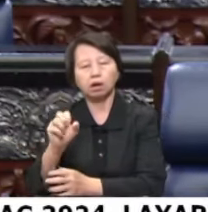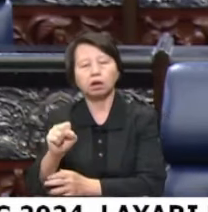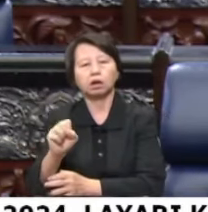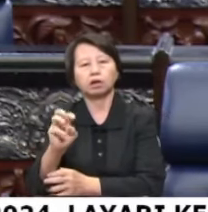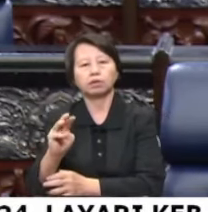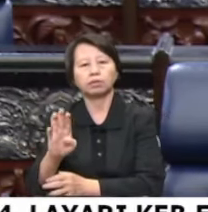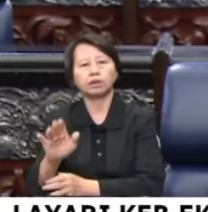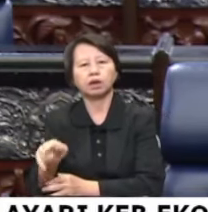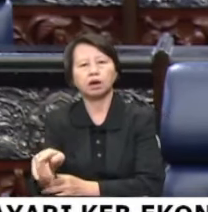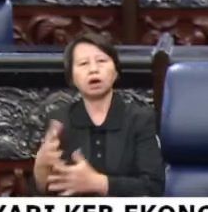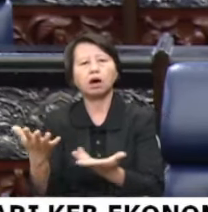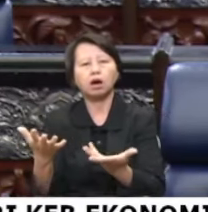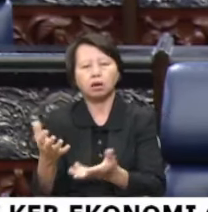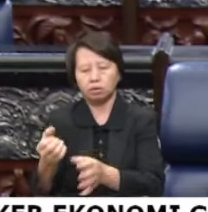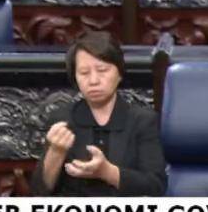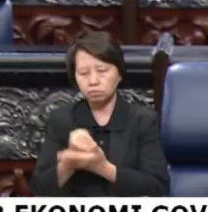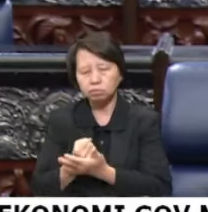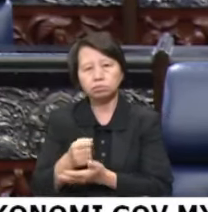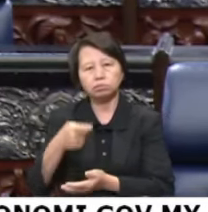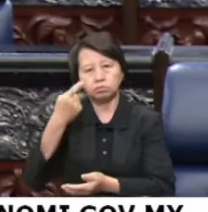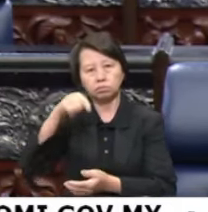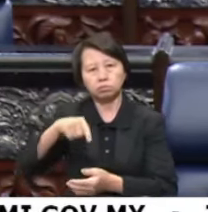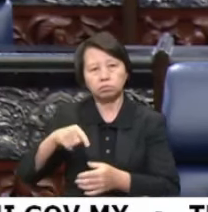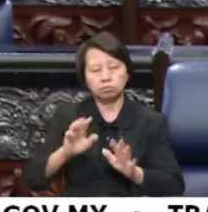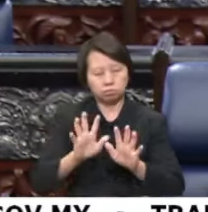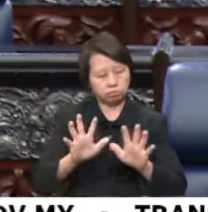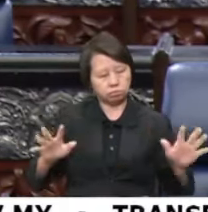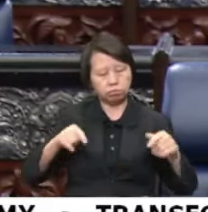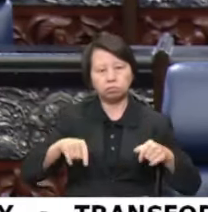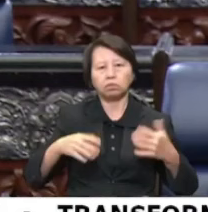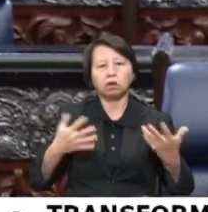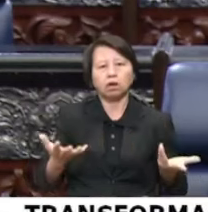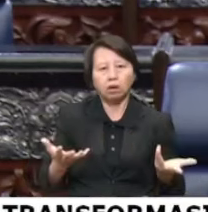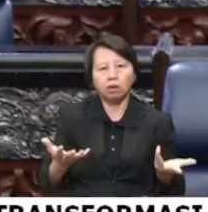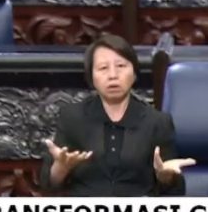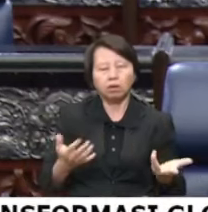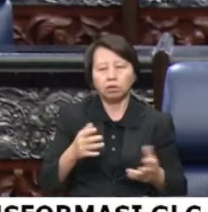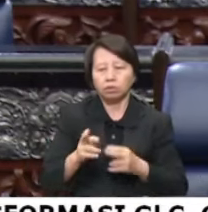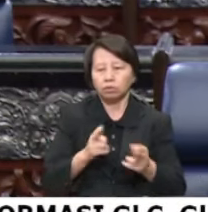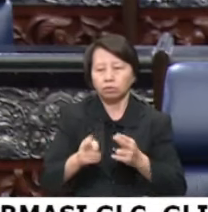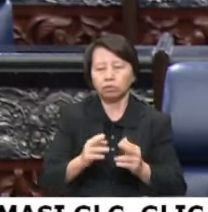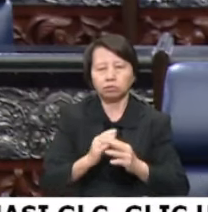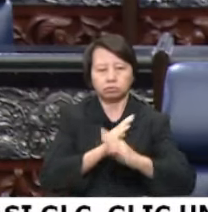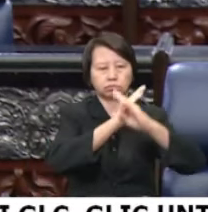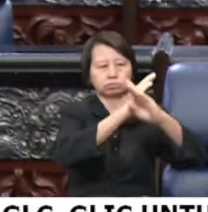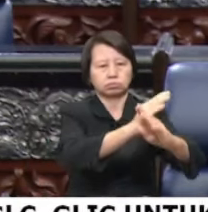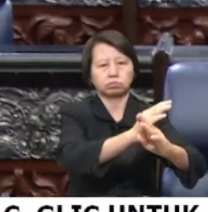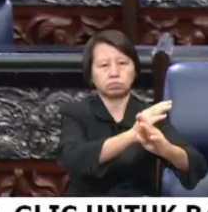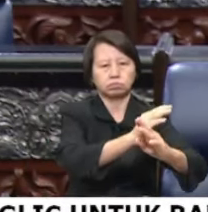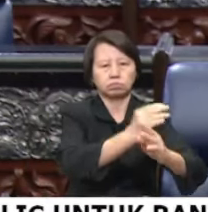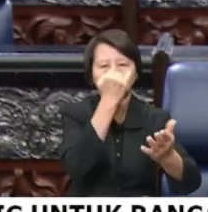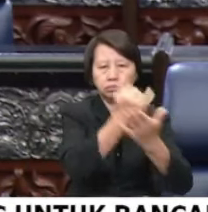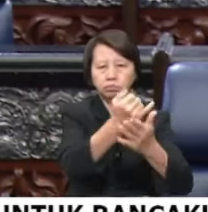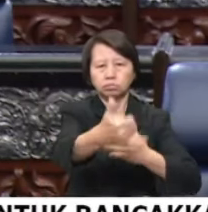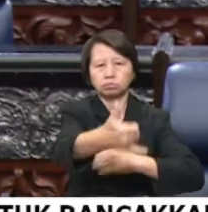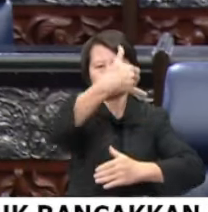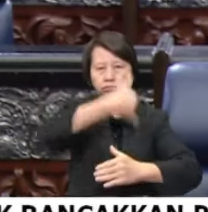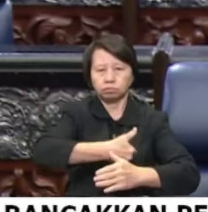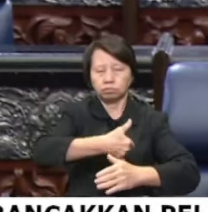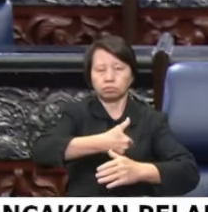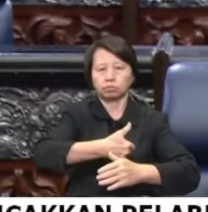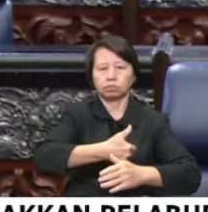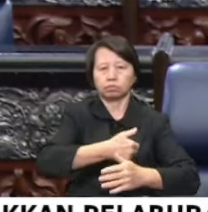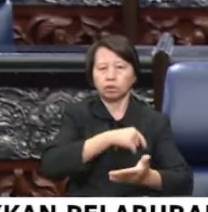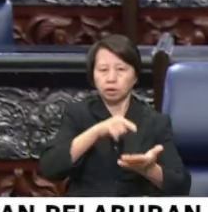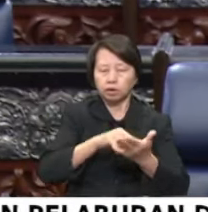dapat membantu memantapkan penugasan pangkalan operasi hadapan terutama dalam usaha membanteras insiden jenayah rentas sepadan?